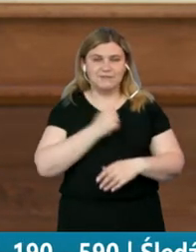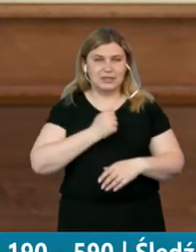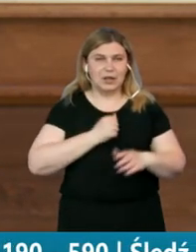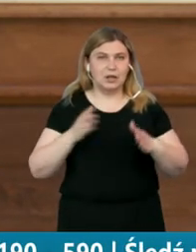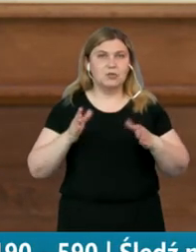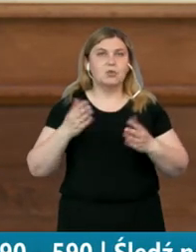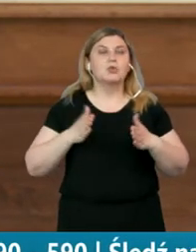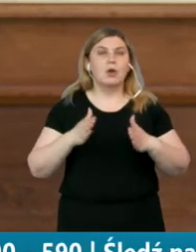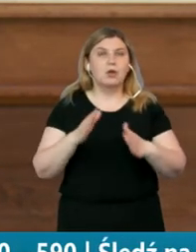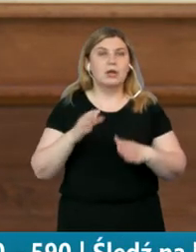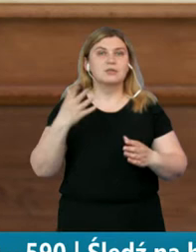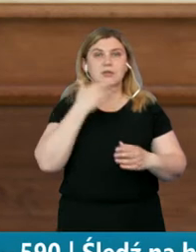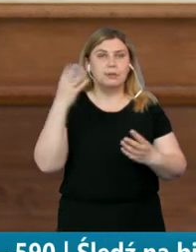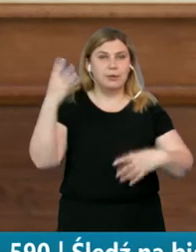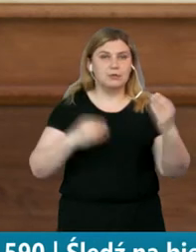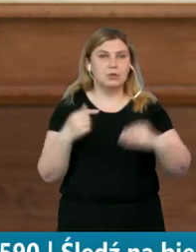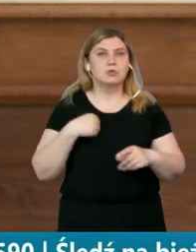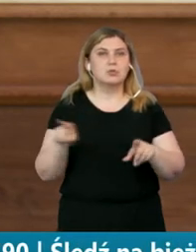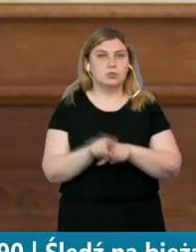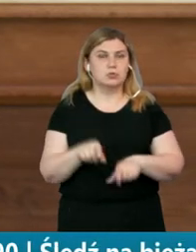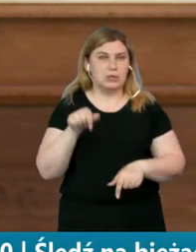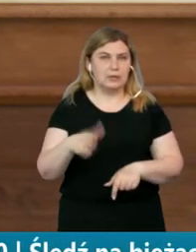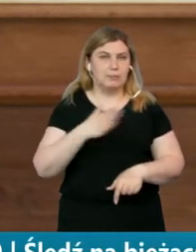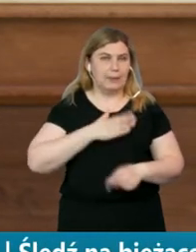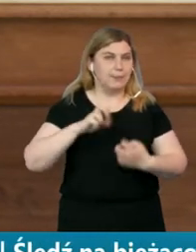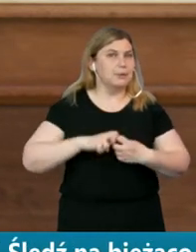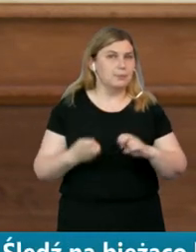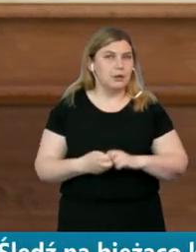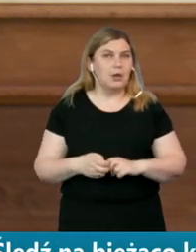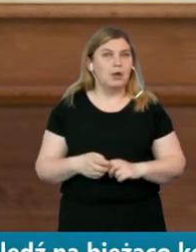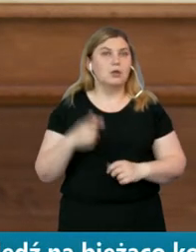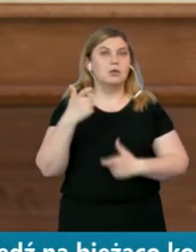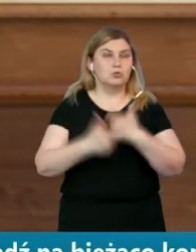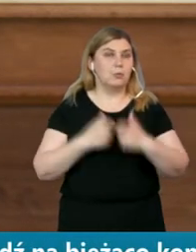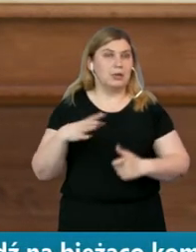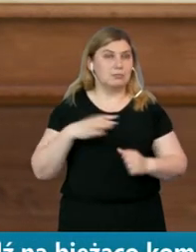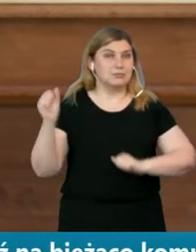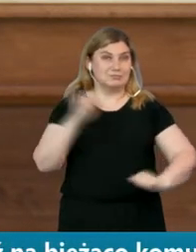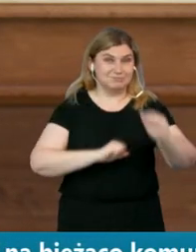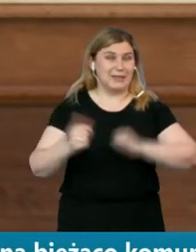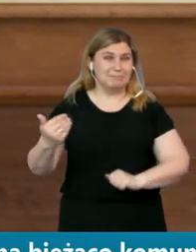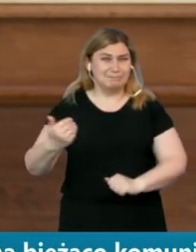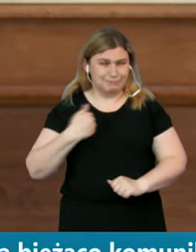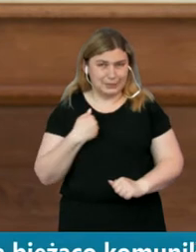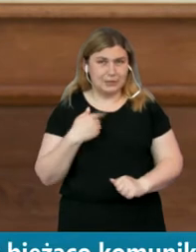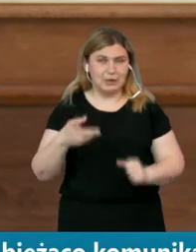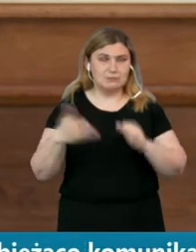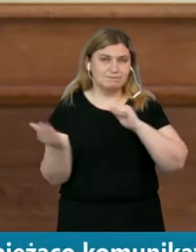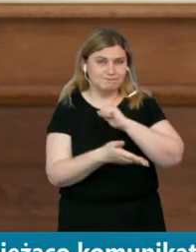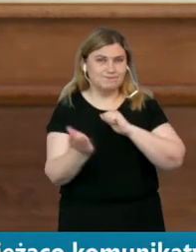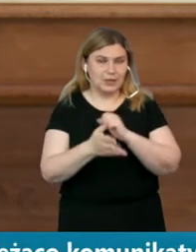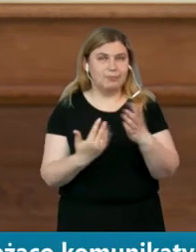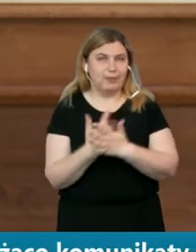świateł. Pani Agnieszko, no tutaj też mamy pewien problem. Rozstrzygnęliśmy swego czasu przetarg na koszenie tych